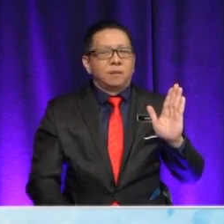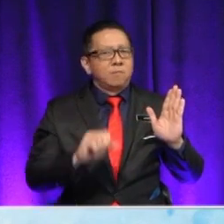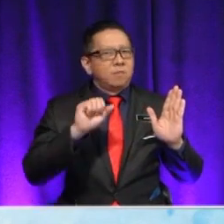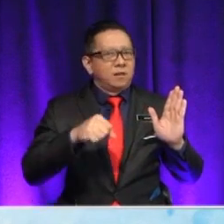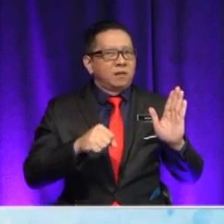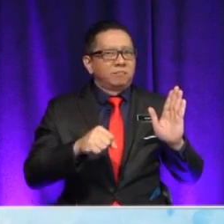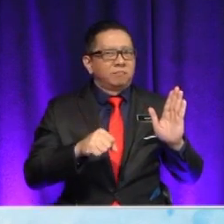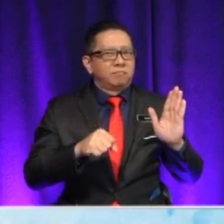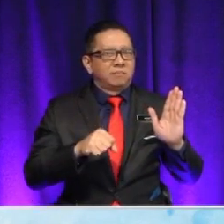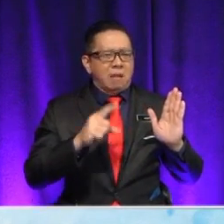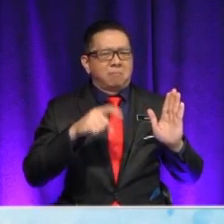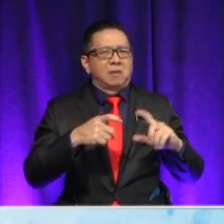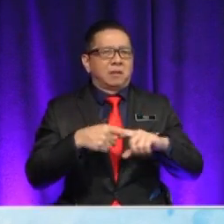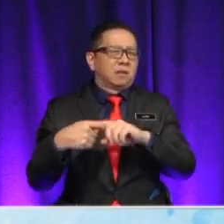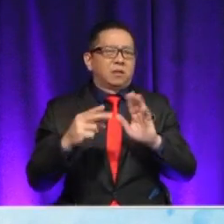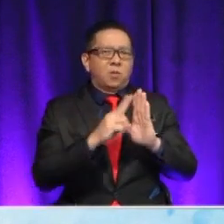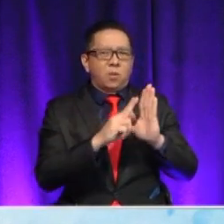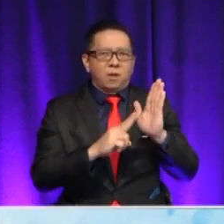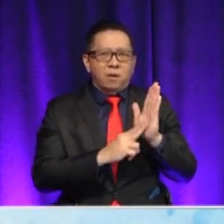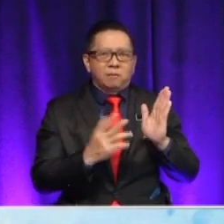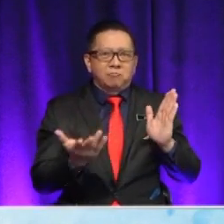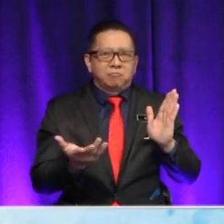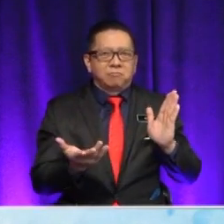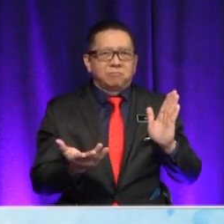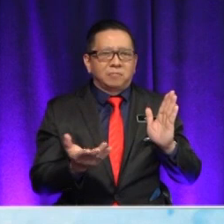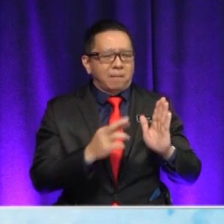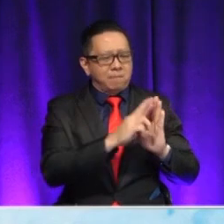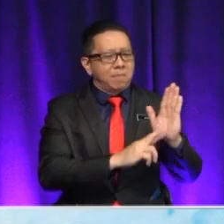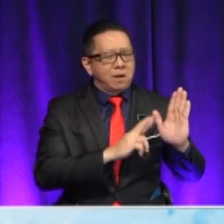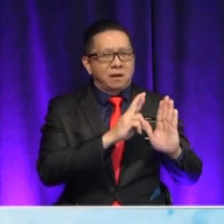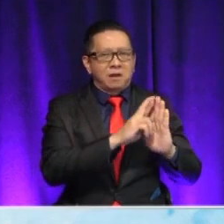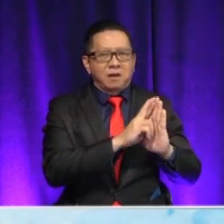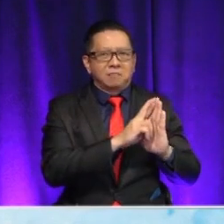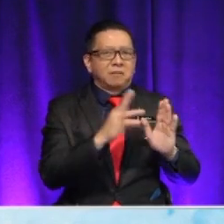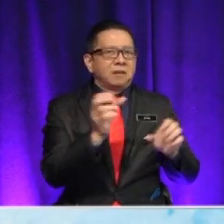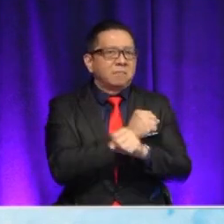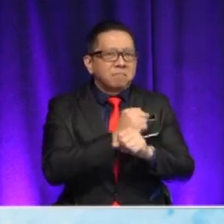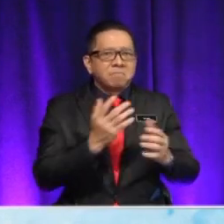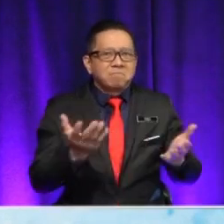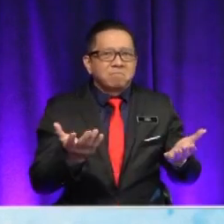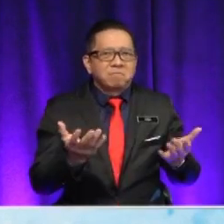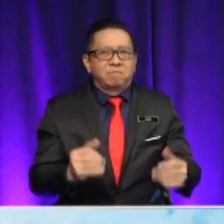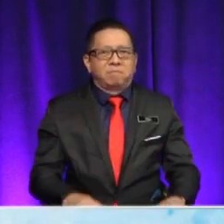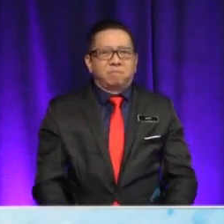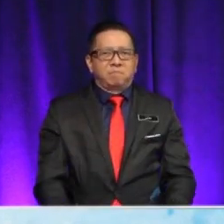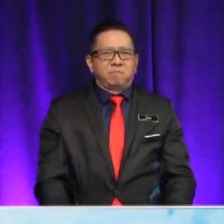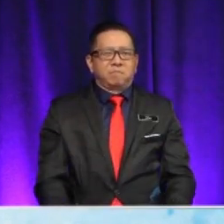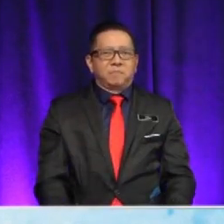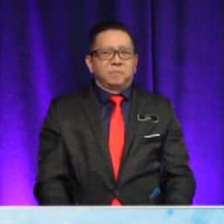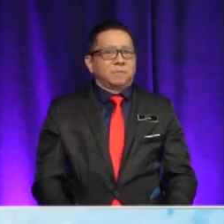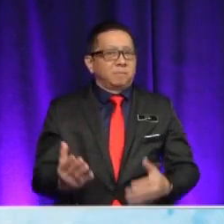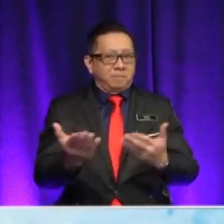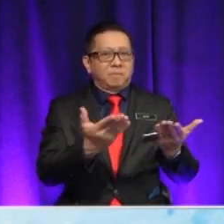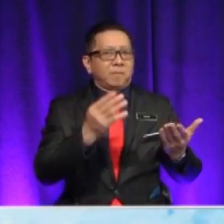apa sebenarnya dengan undang-undang ni? Boleh tak apa peranan yang kita dapat ni bila berkaitan dengan undang-undang?